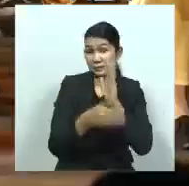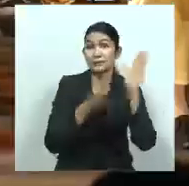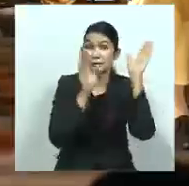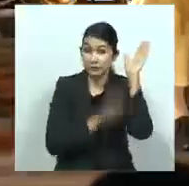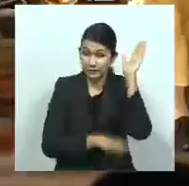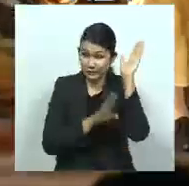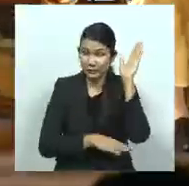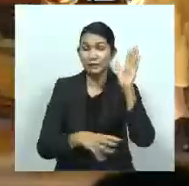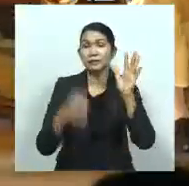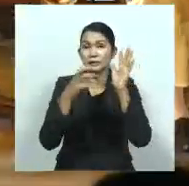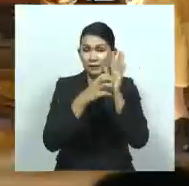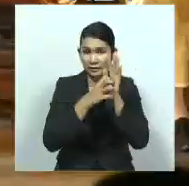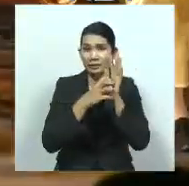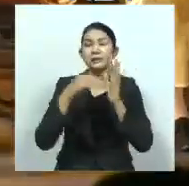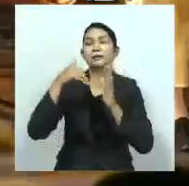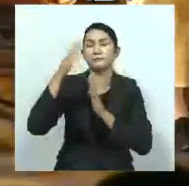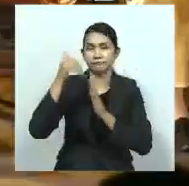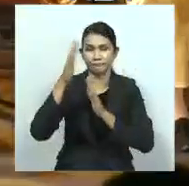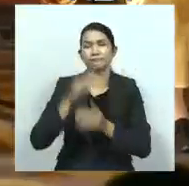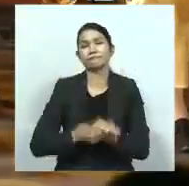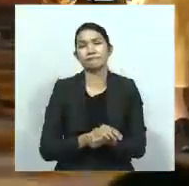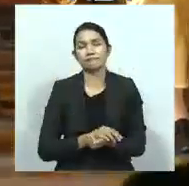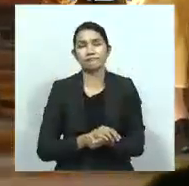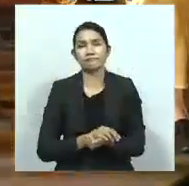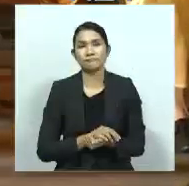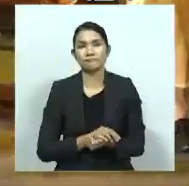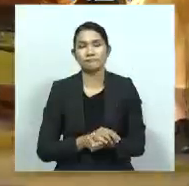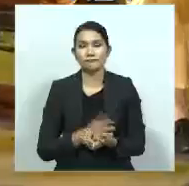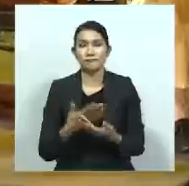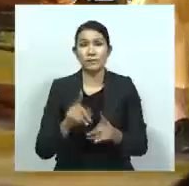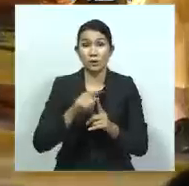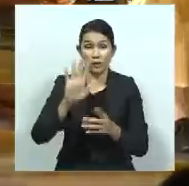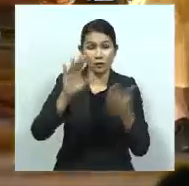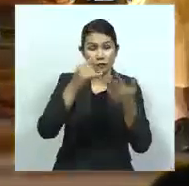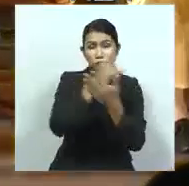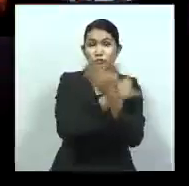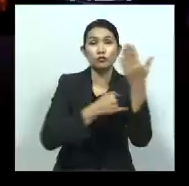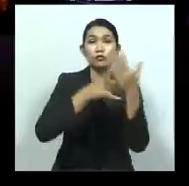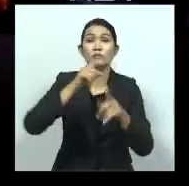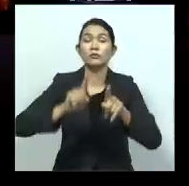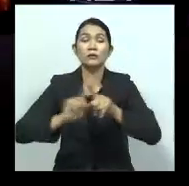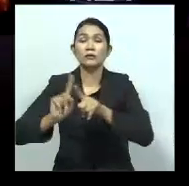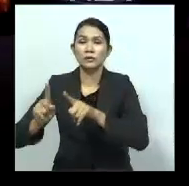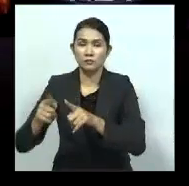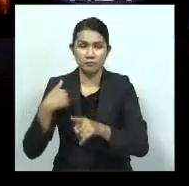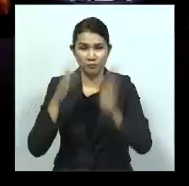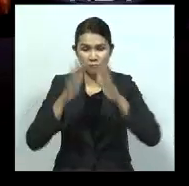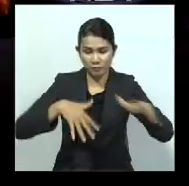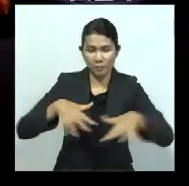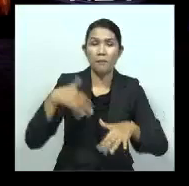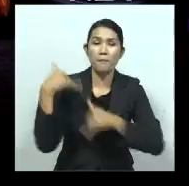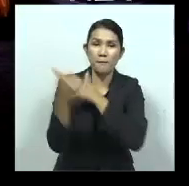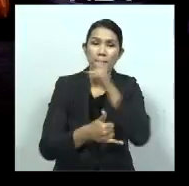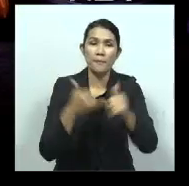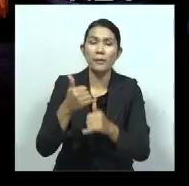าคใต้ภาคกลางและภาคเหนือค่ะ ส่วนตามต่างจังหวัดนะครับข้าราชการประชาชนก็ร่วมชมการแสดงมหร